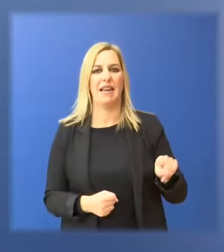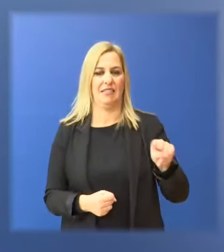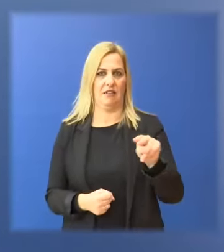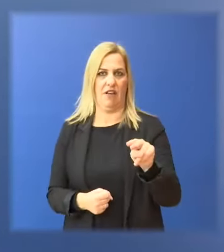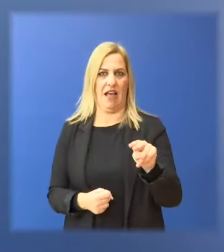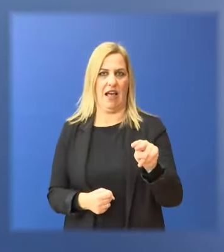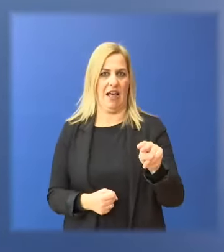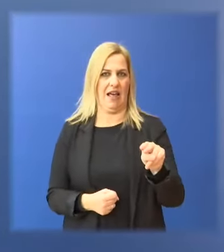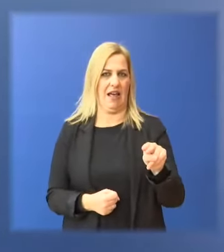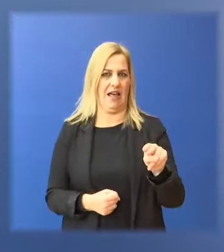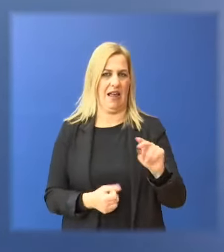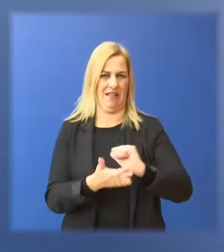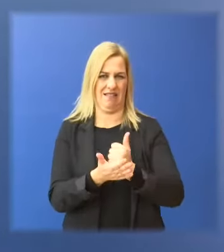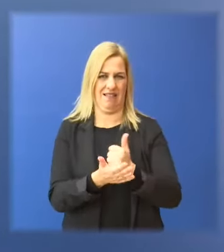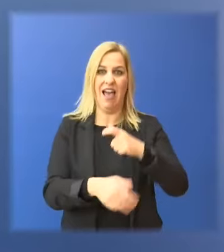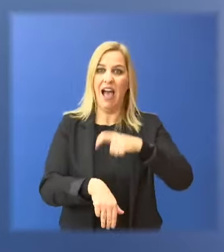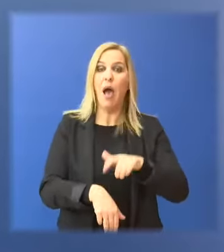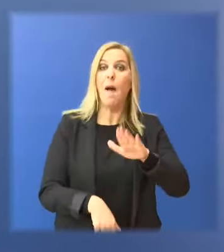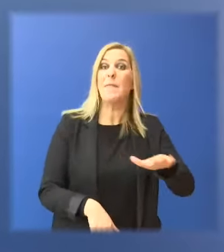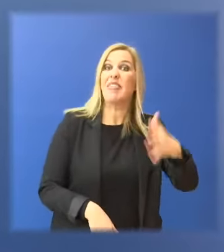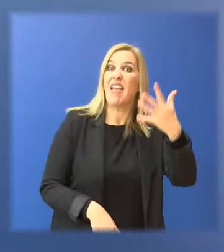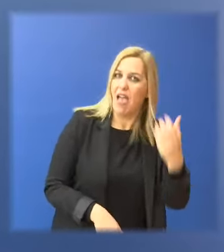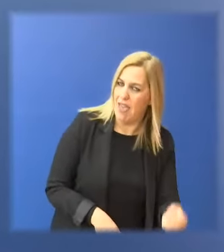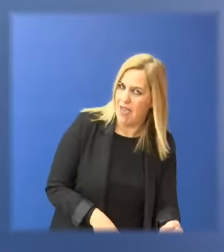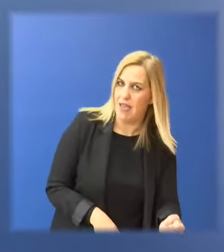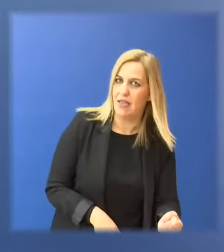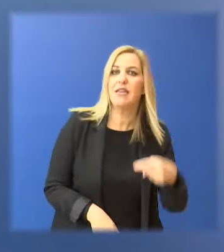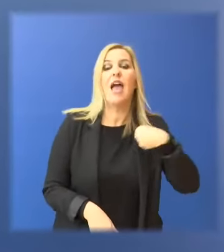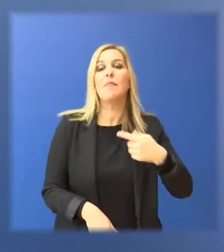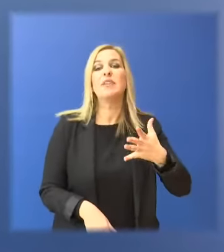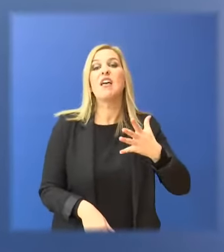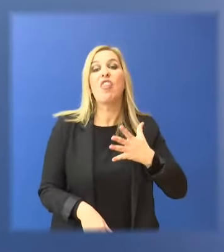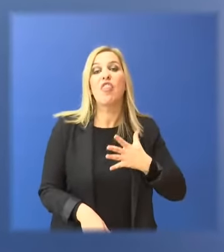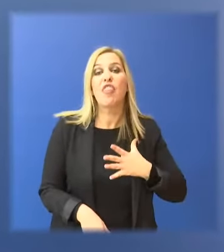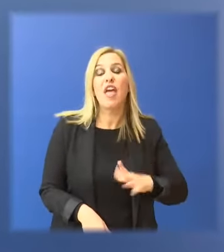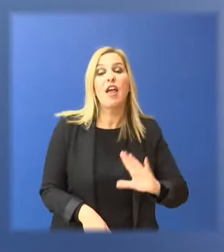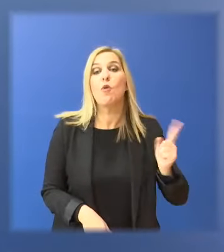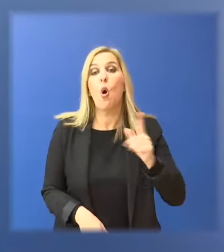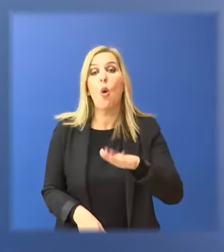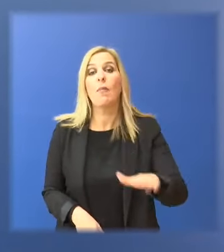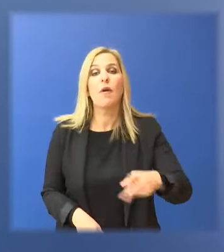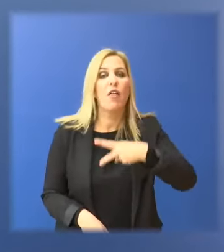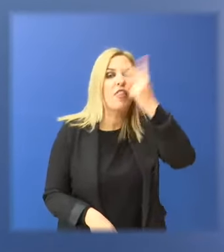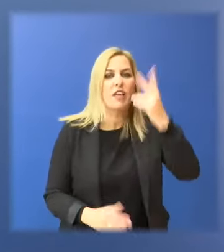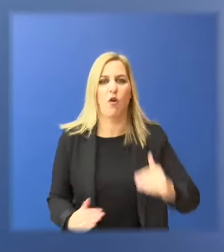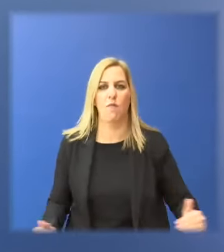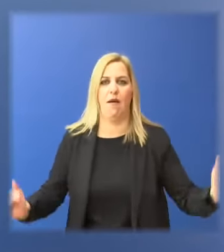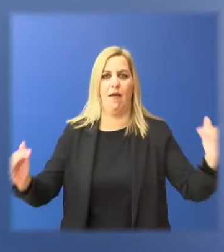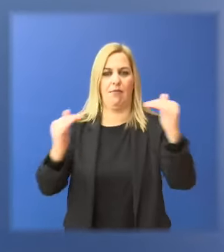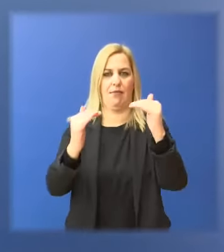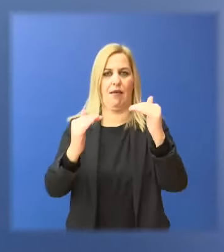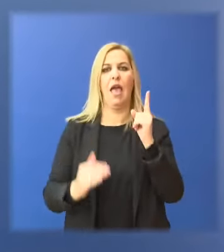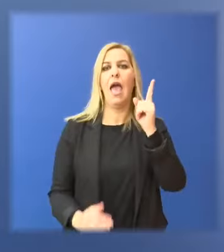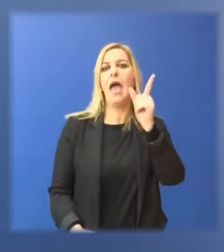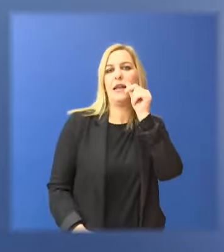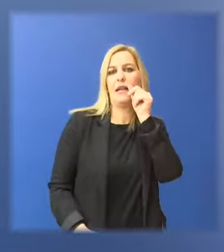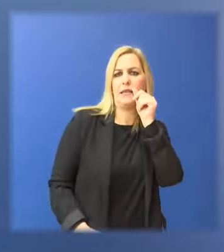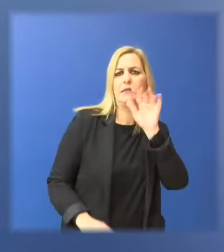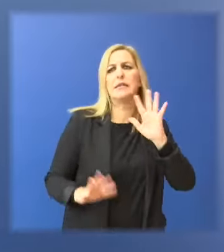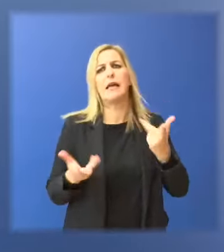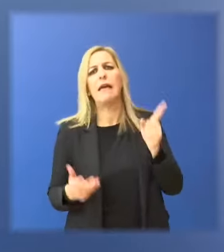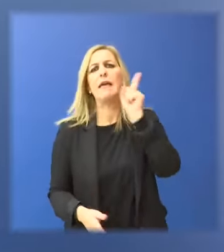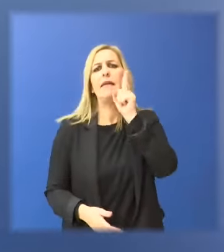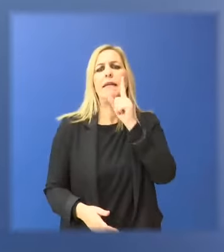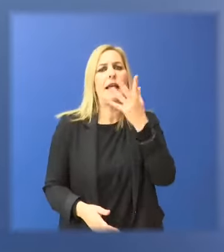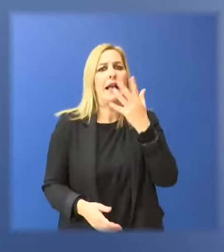παιδιά και με την πρόταση αυτή διασφαλίζουμε ίσα δικαιώματα για όλα τα παιδιά. Από τη στιγμή που ένας άνδρας ή μια γυναίκα